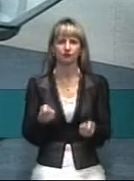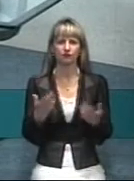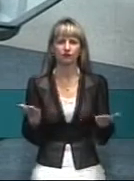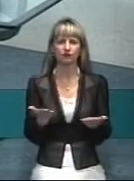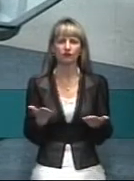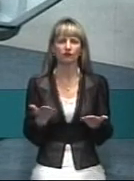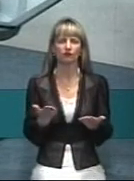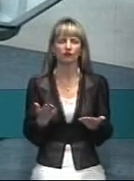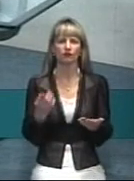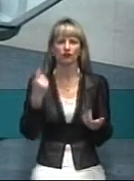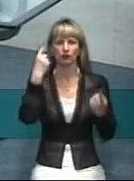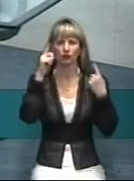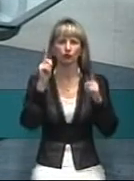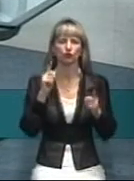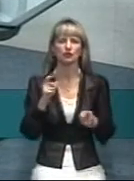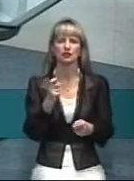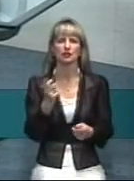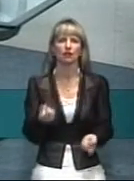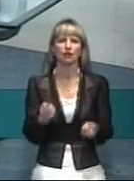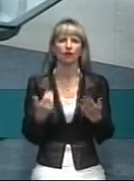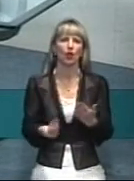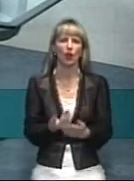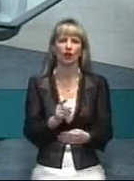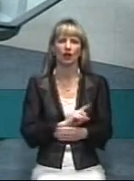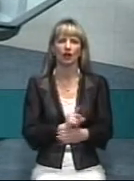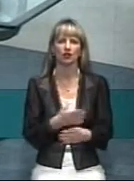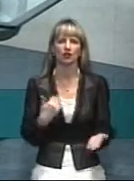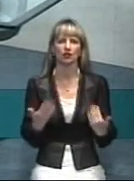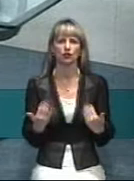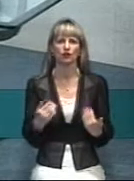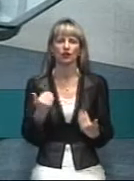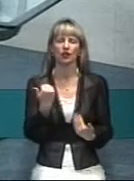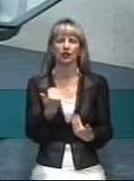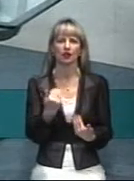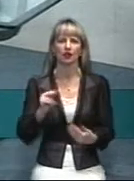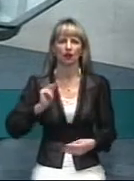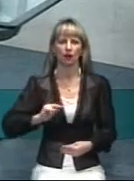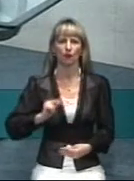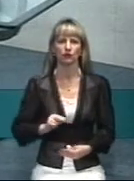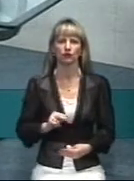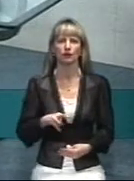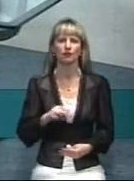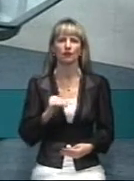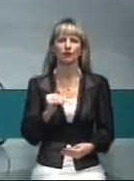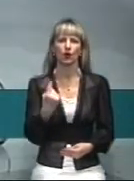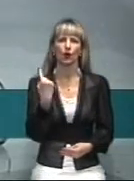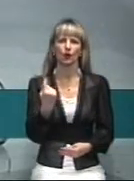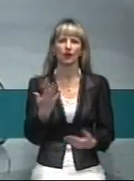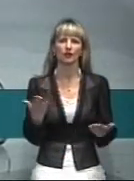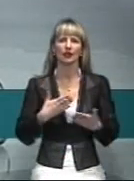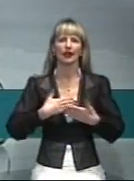якісь міфи з появою нових радарів стосовно там їх діяльності? Міф один, який